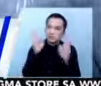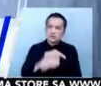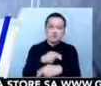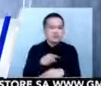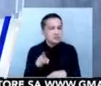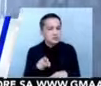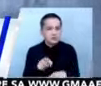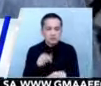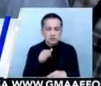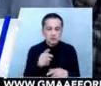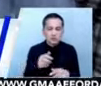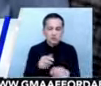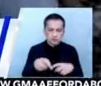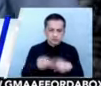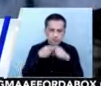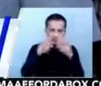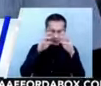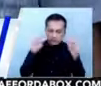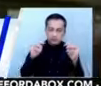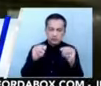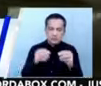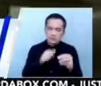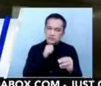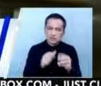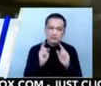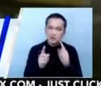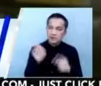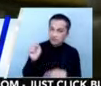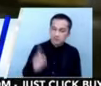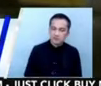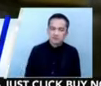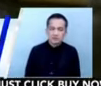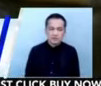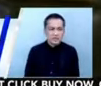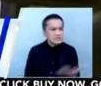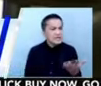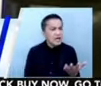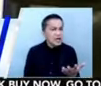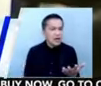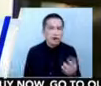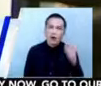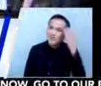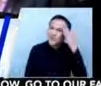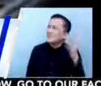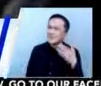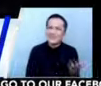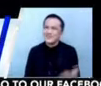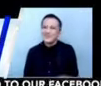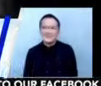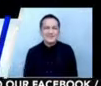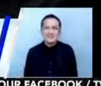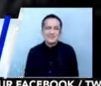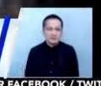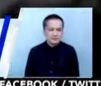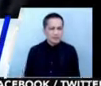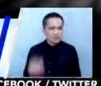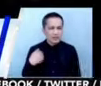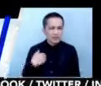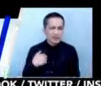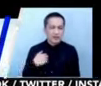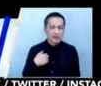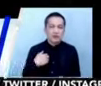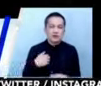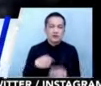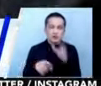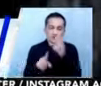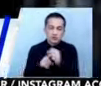suspended mayor na hindi rin niya nakakausap. Nasaan na siya ngayon? Hindi ko po alam po nasaan. Wala pang warrant of arrest mula sa korte